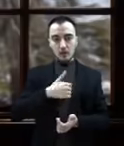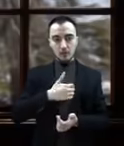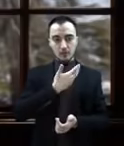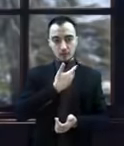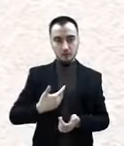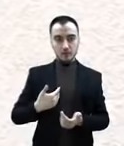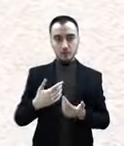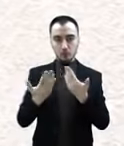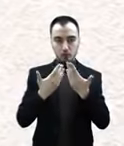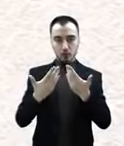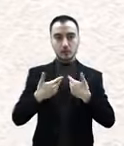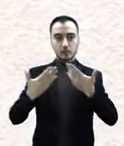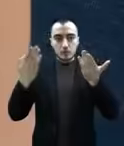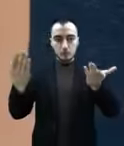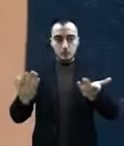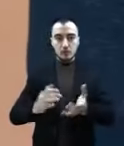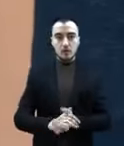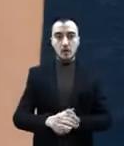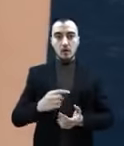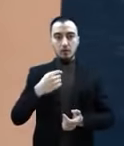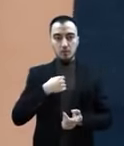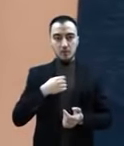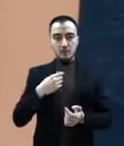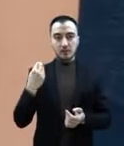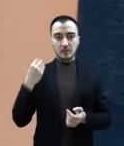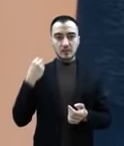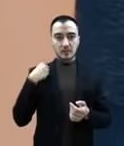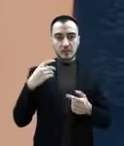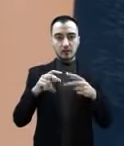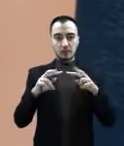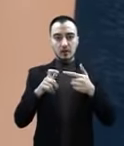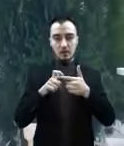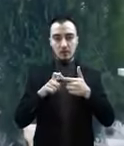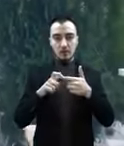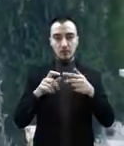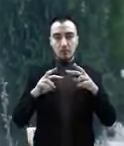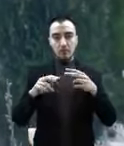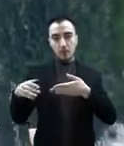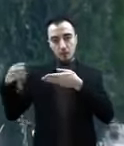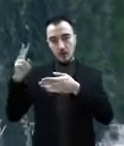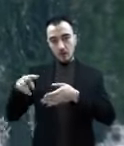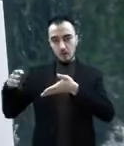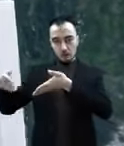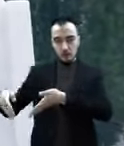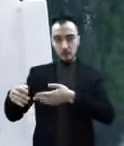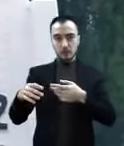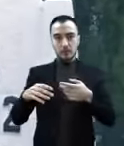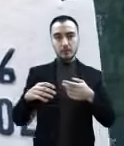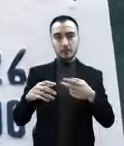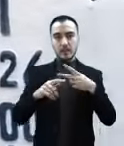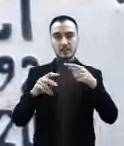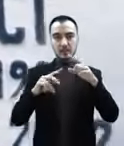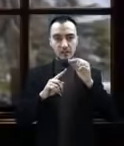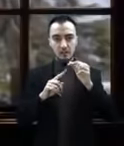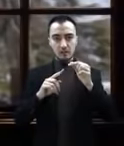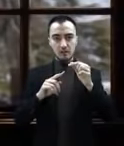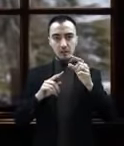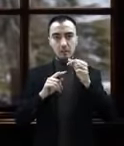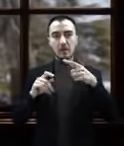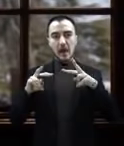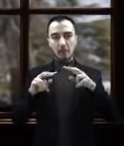sunuyorum. Ben yeni mahalleden merhum Zengenli Değirmenci İbrahim'in torunu Muhtar Ahmet Kalaycı'nın